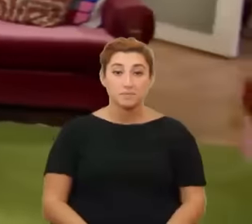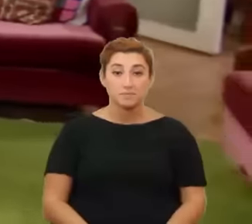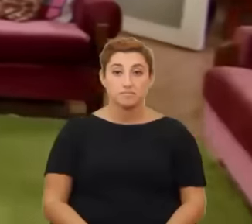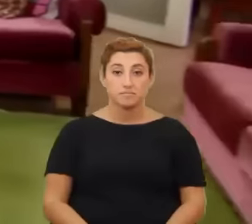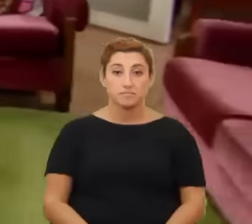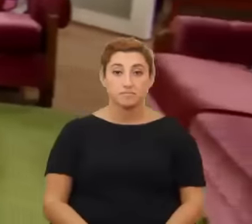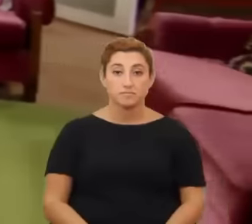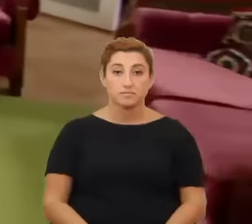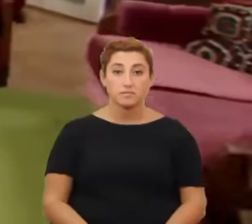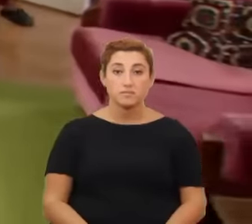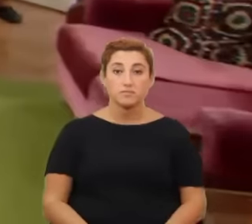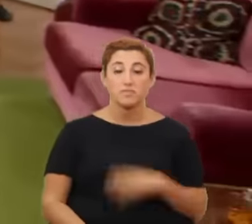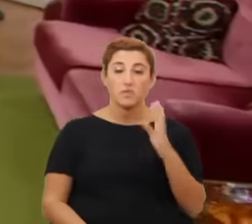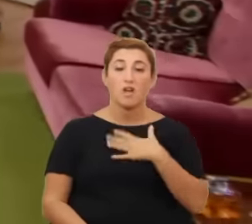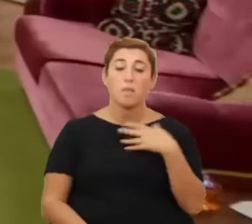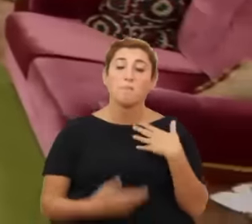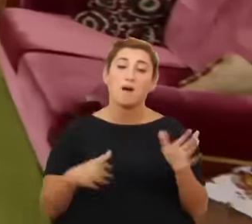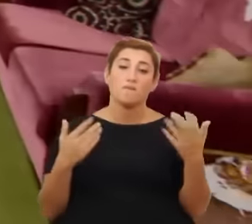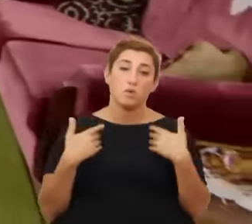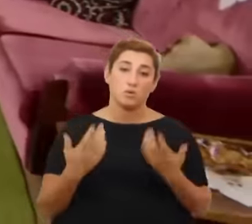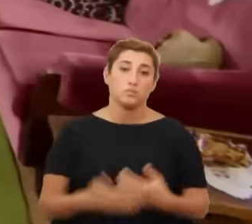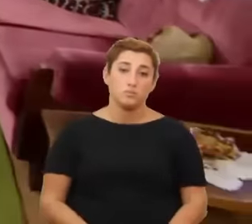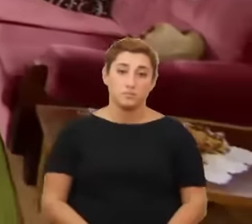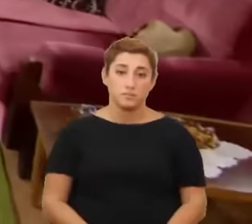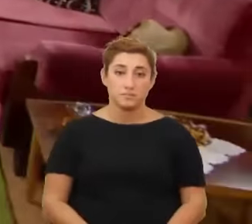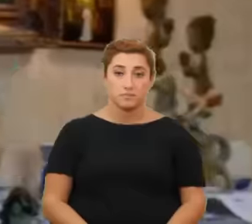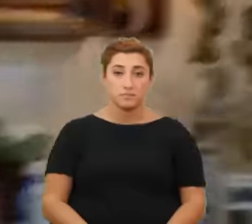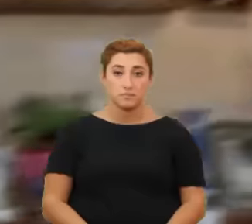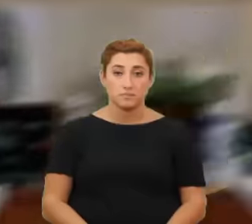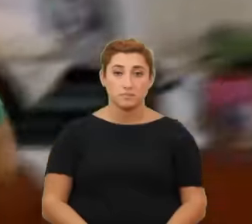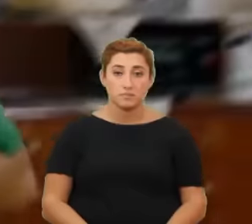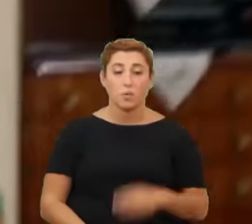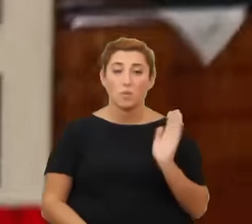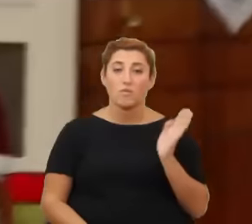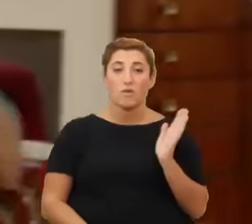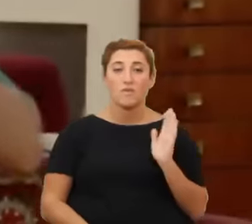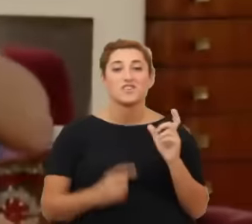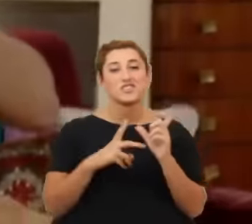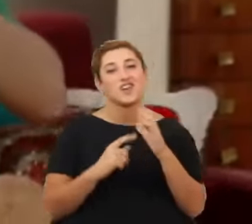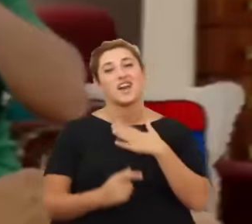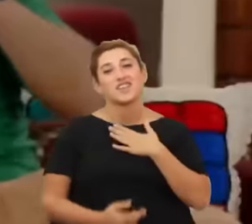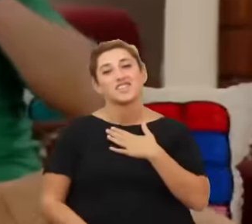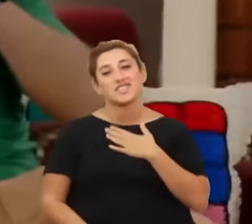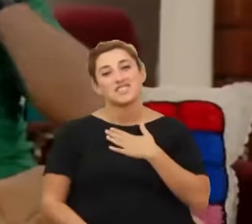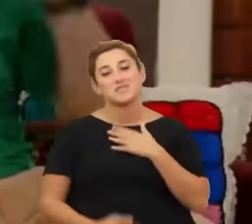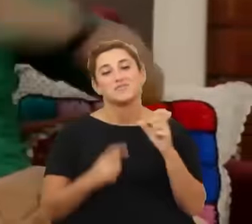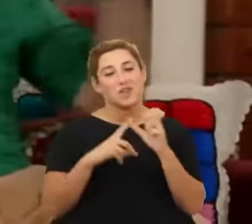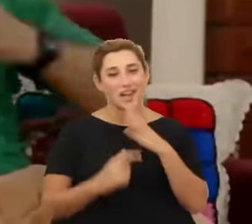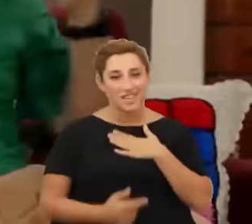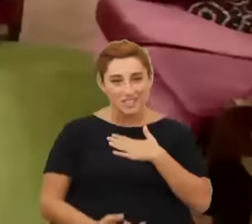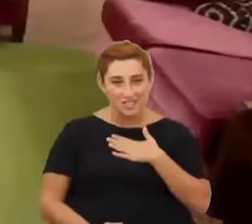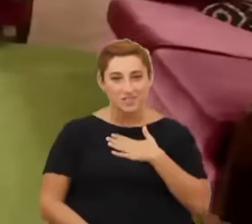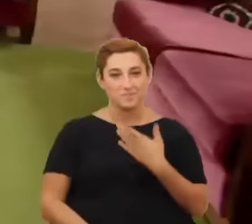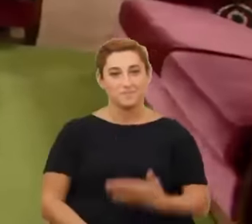inşallah. Ha, af hala mahvoldum ya. Ha, of of of of. Şahin'cim,